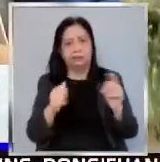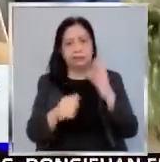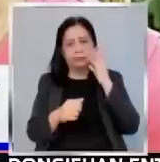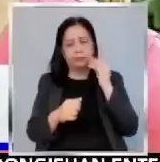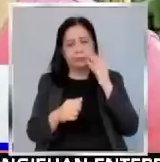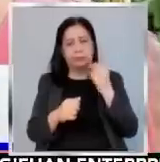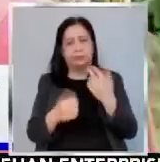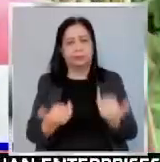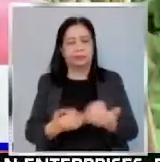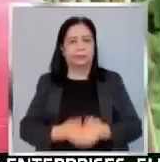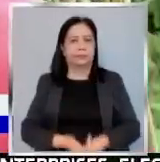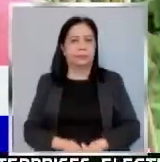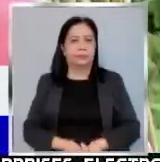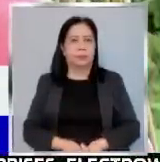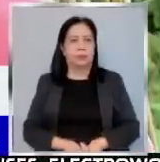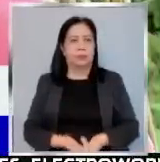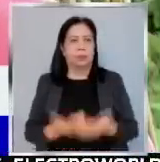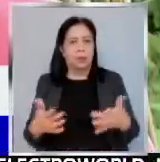nangyari dito. Baka po may buhay po na